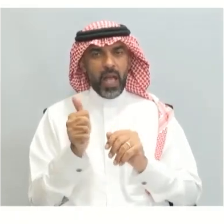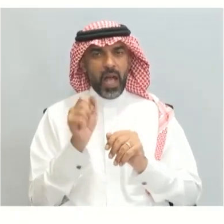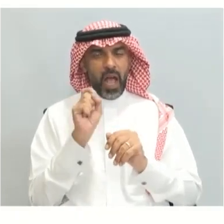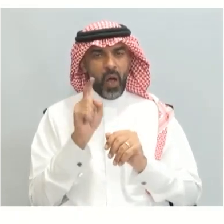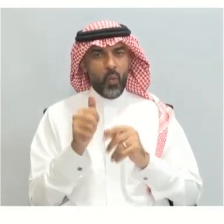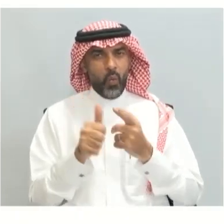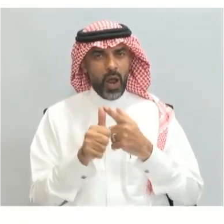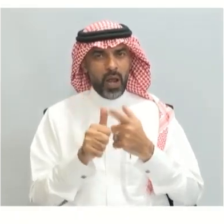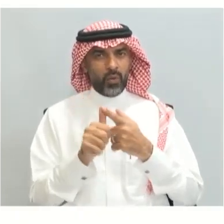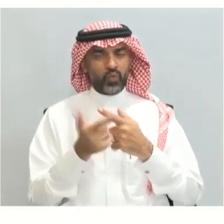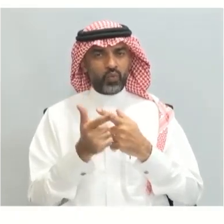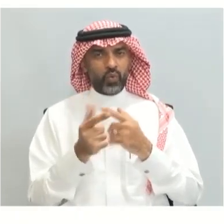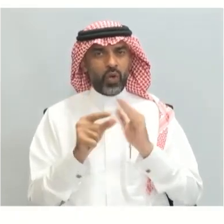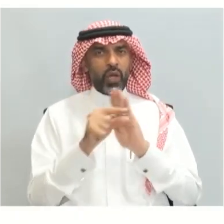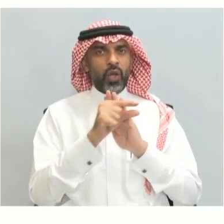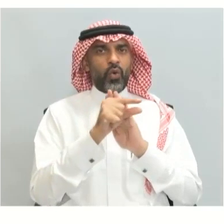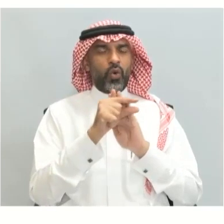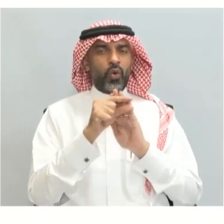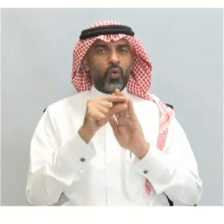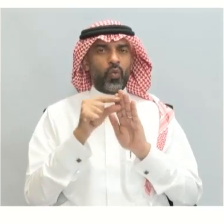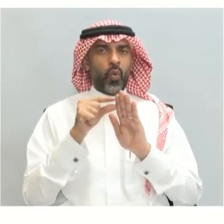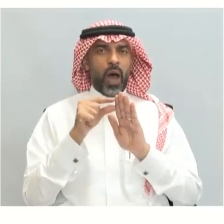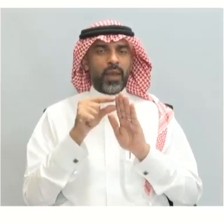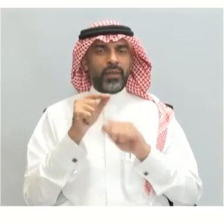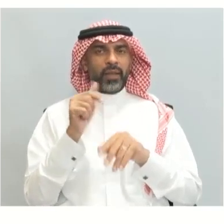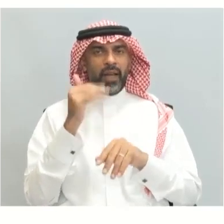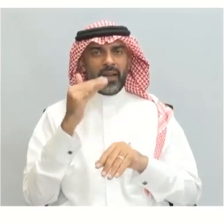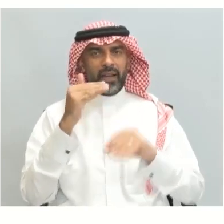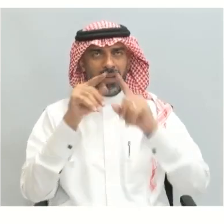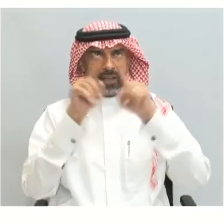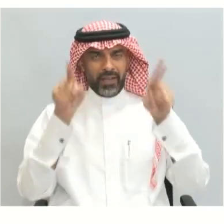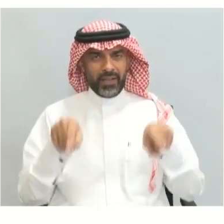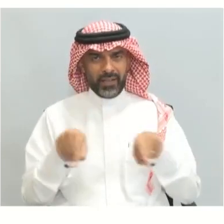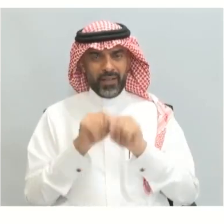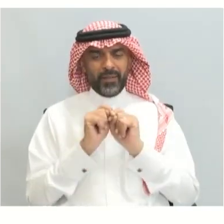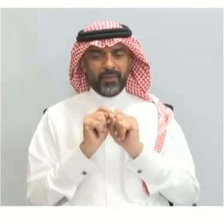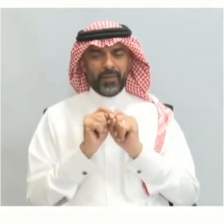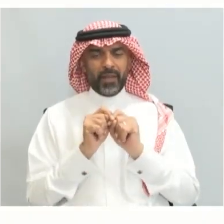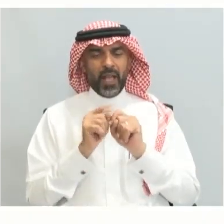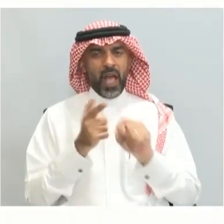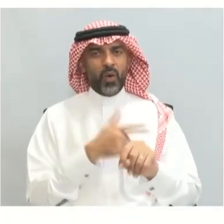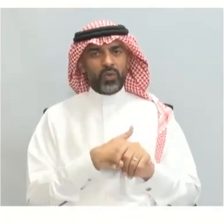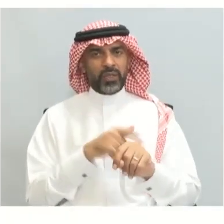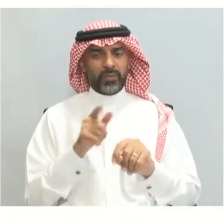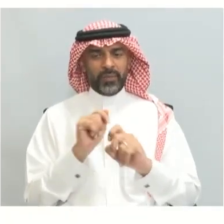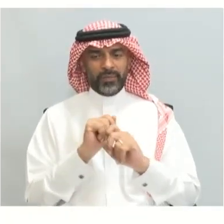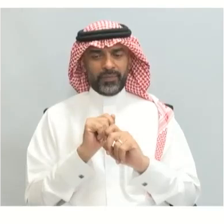العناصر المهمه كما ذكرت لكم هو عنوان الخريط او ما يسمى باسم